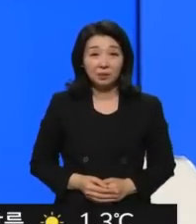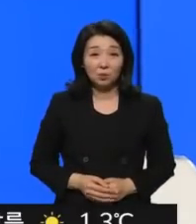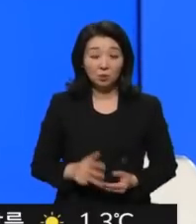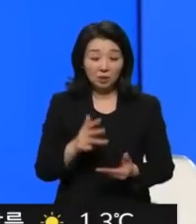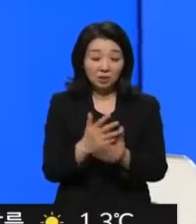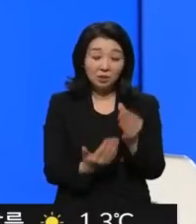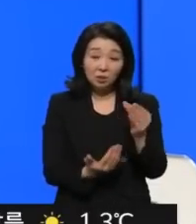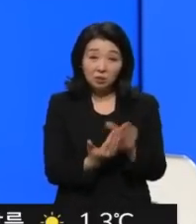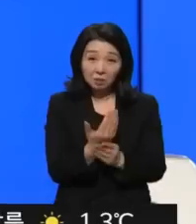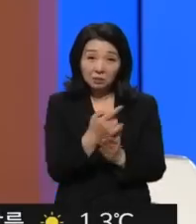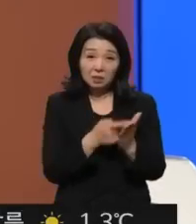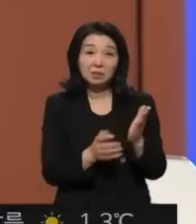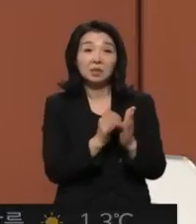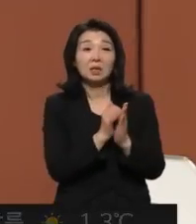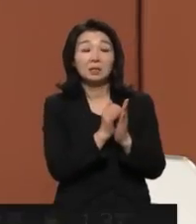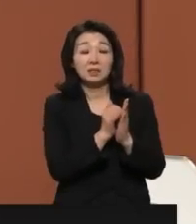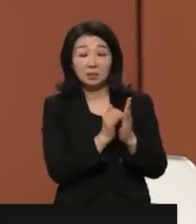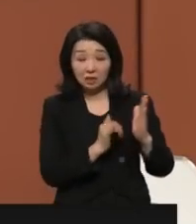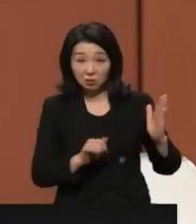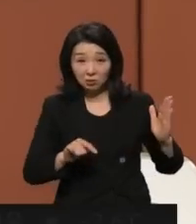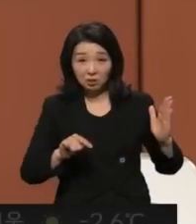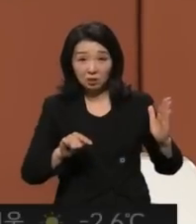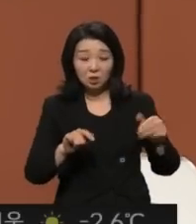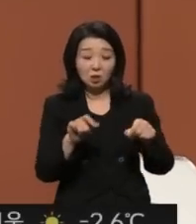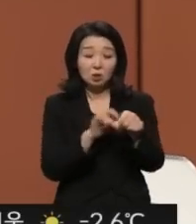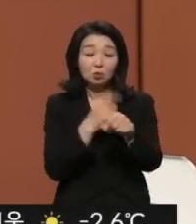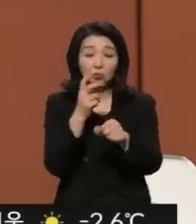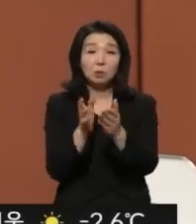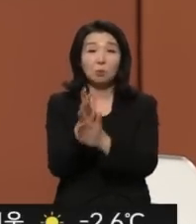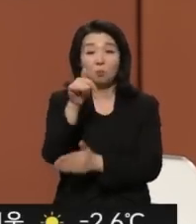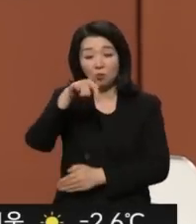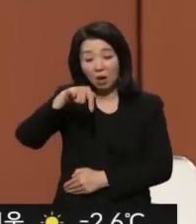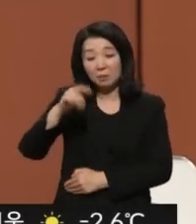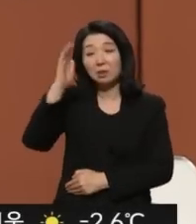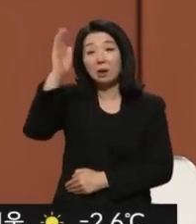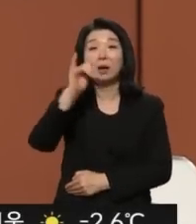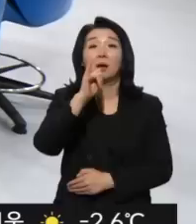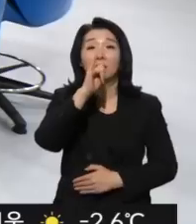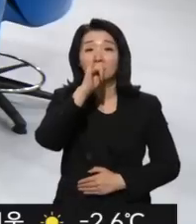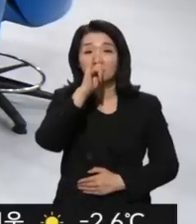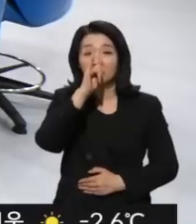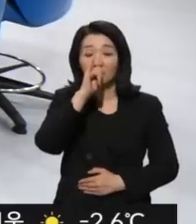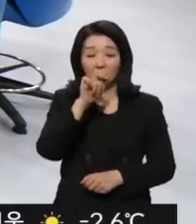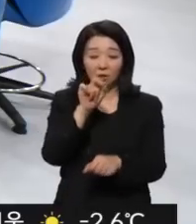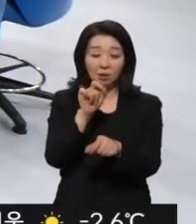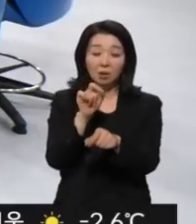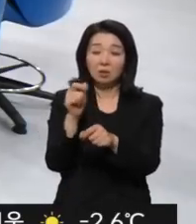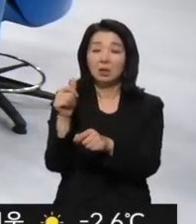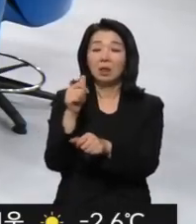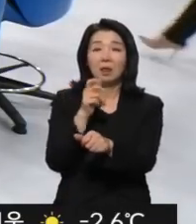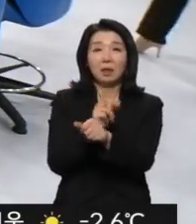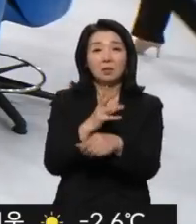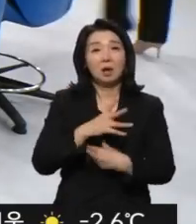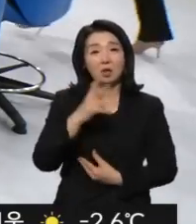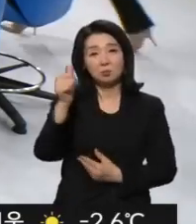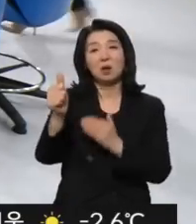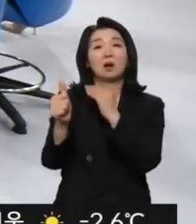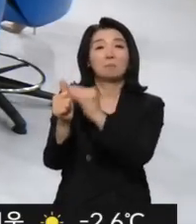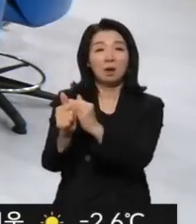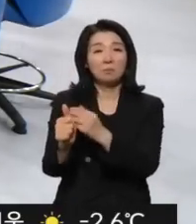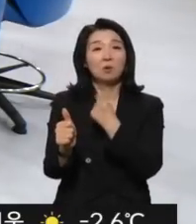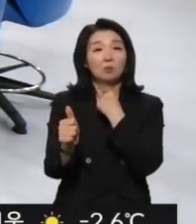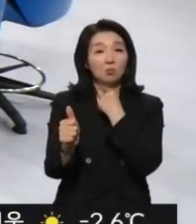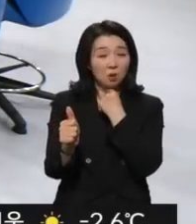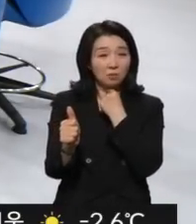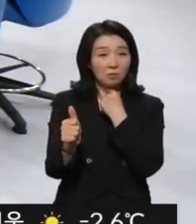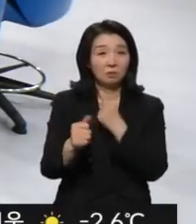참사 희생자 유가족들이 특수본 앞에서 기자회견을 열었습니다. 이상민 장관의 파면을 요구했다는 거죠. 네, 그렇습니다. 유가족들은 오늘